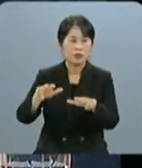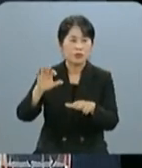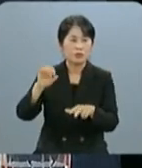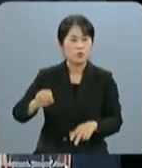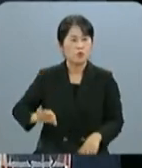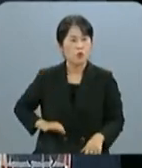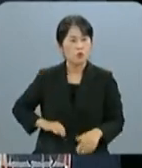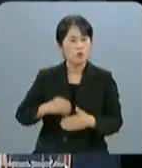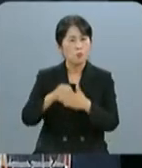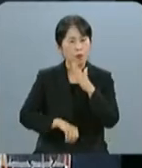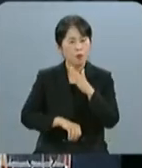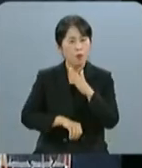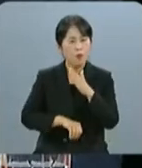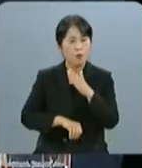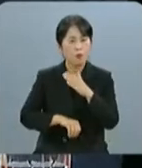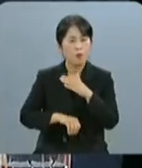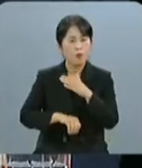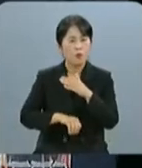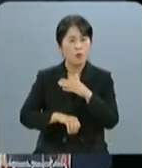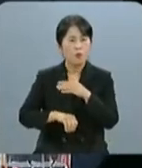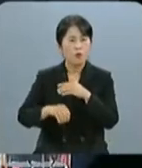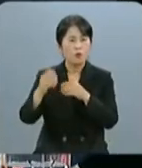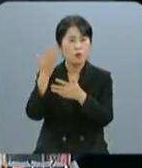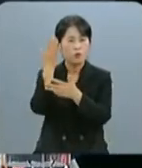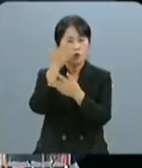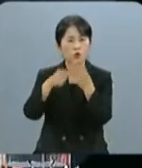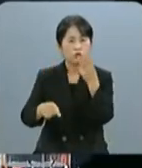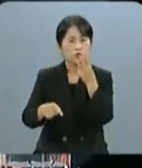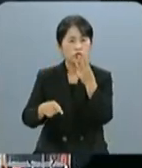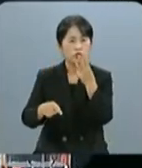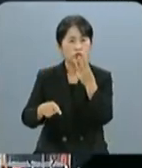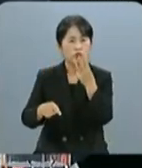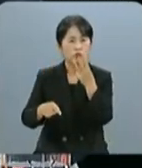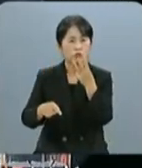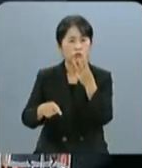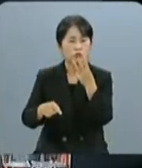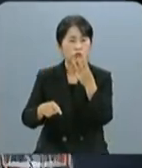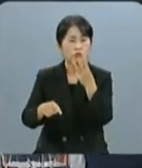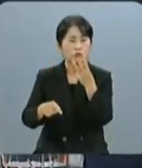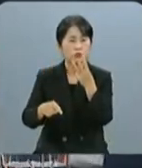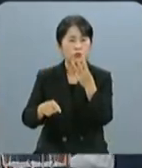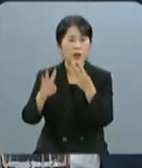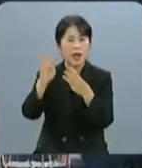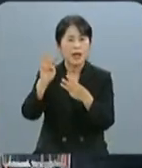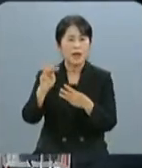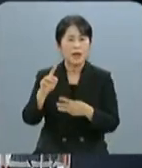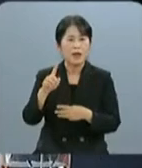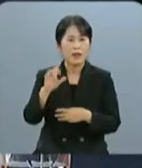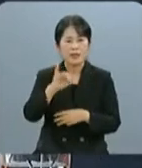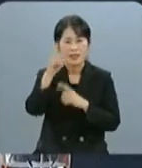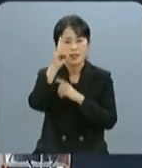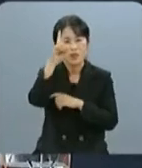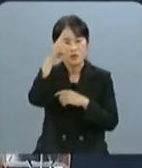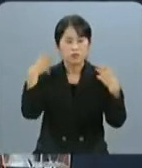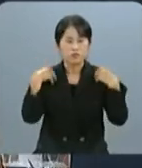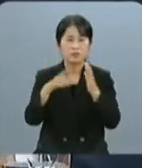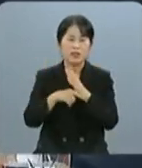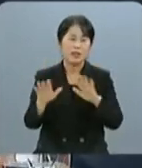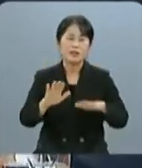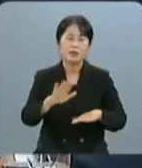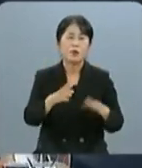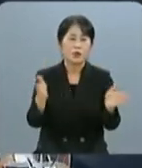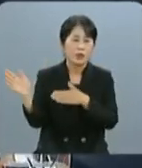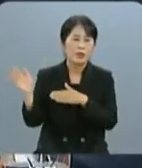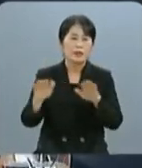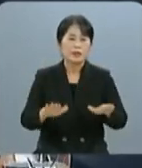원주는 제외버리고 인천 청주를 이제 예, 송도로 갔거든요. 네, 뭐 우리 저 지역끼리의 이건 아닙니다만은